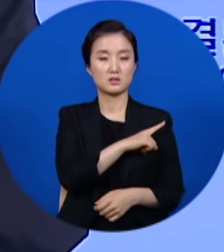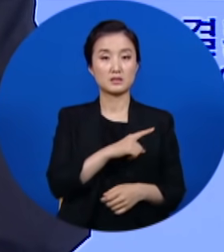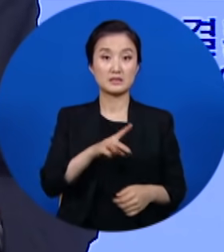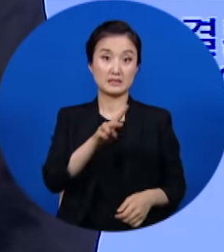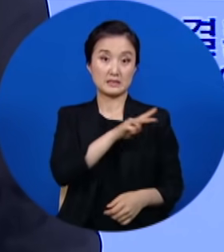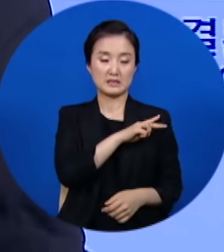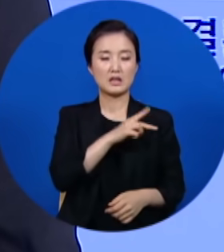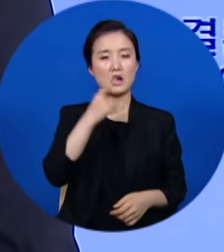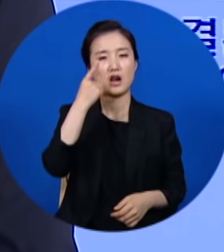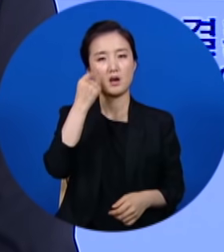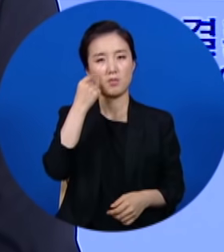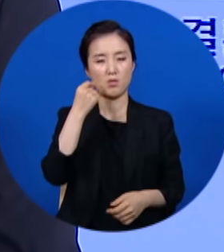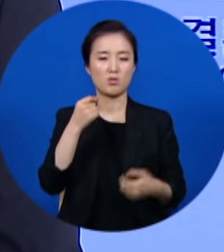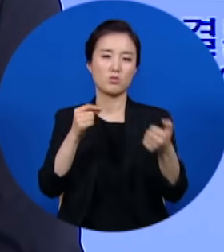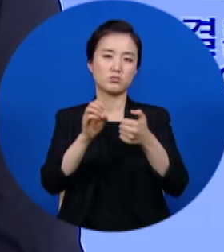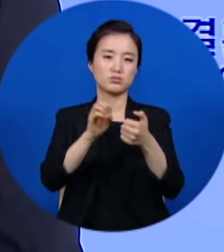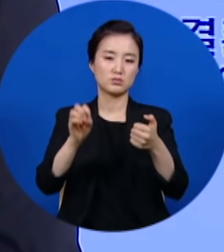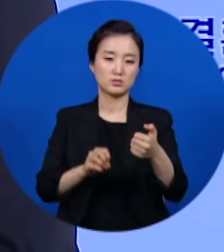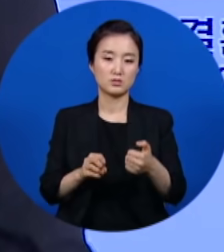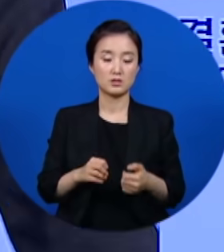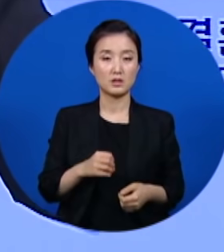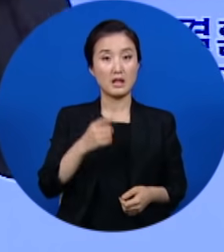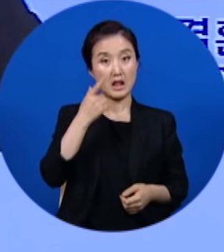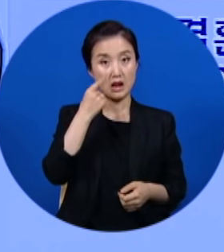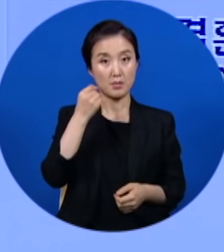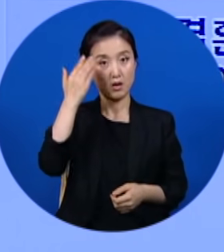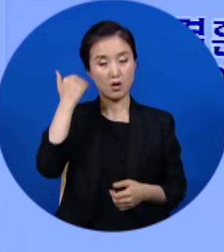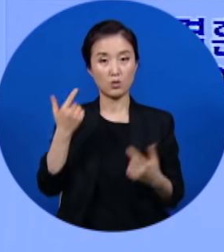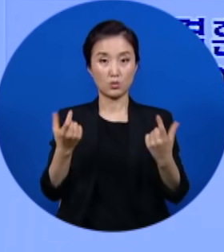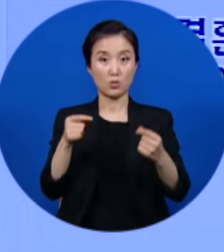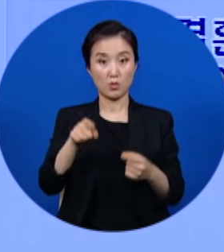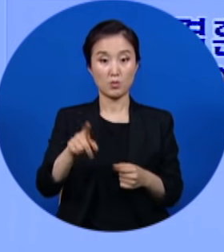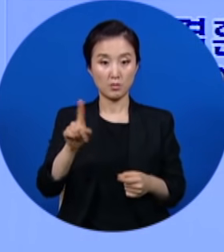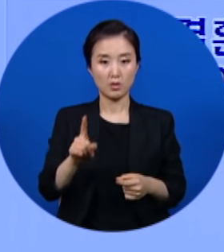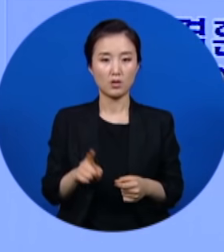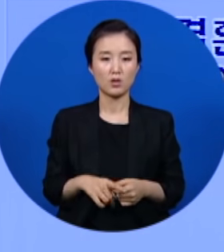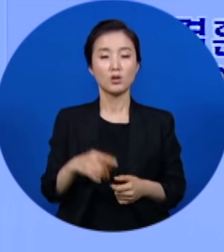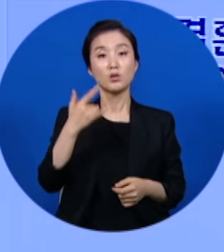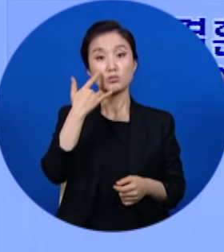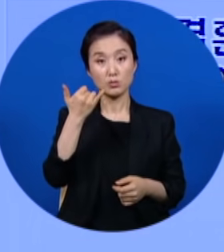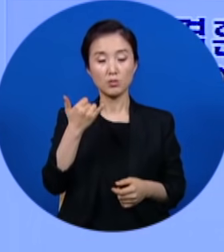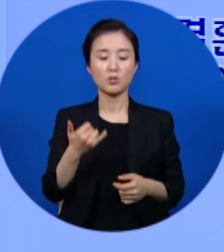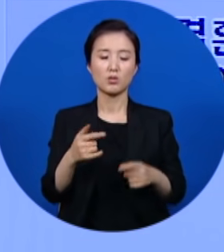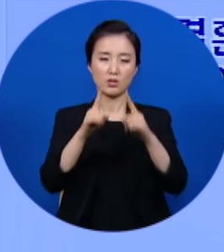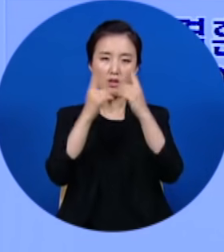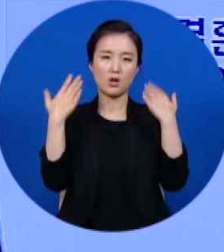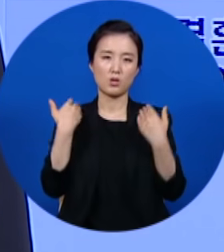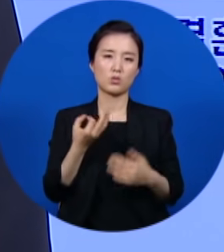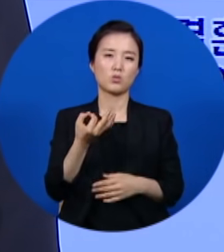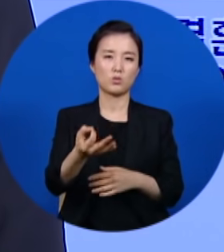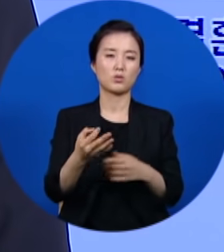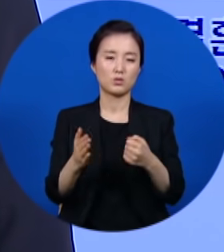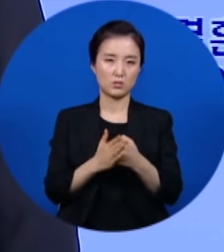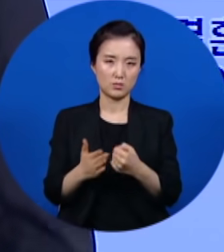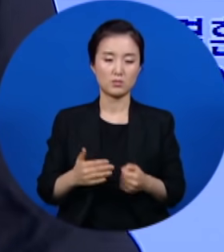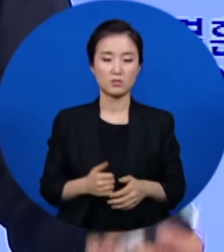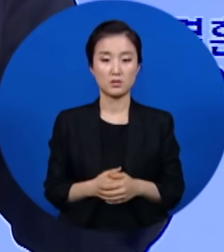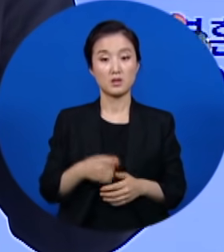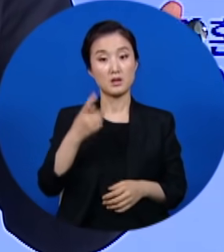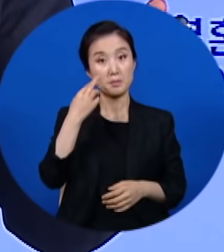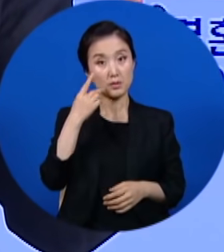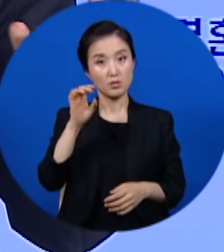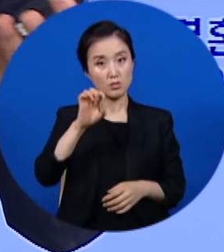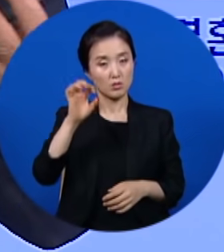1등 2등 두 나라의 공통되게 말하면 부모가 대학 학비를 대 주는 거에요 미국이나 유럽에서는